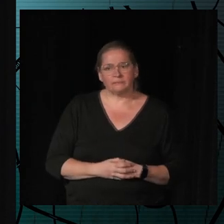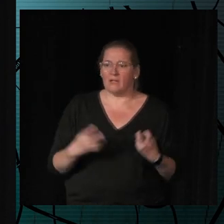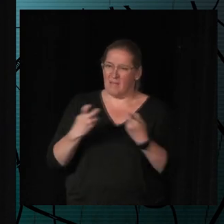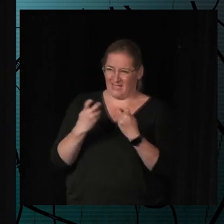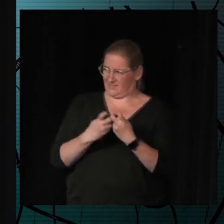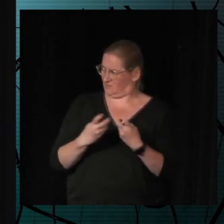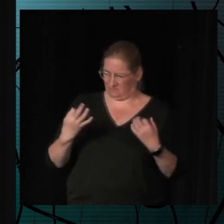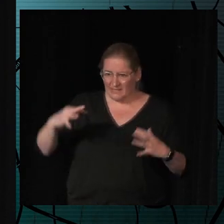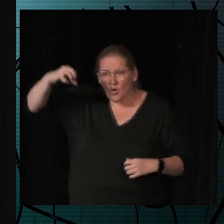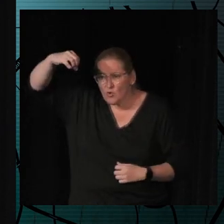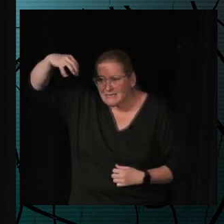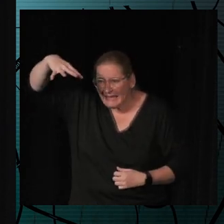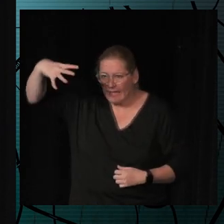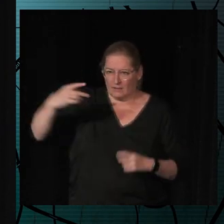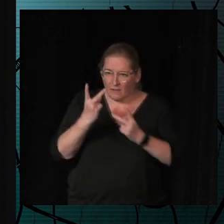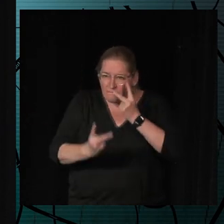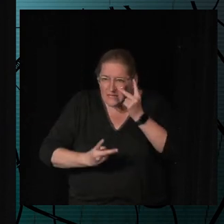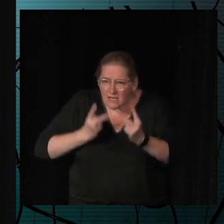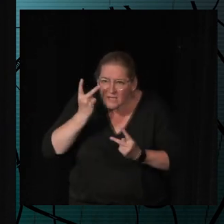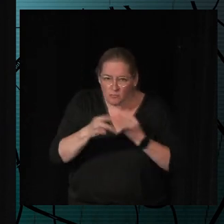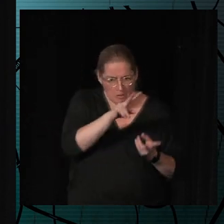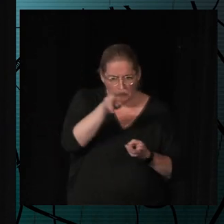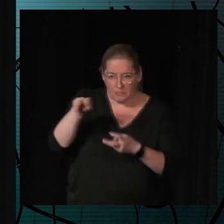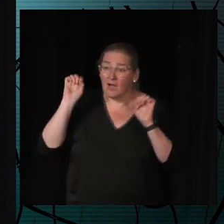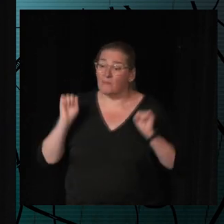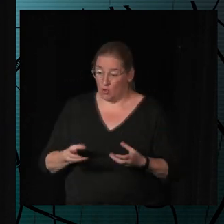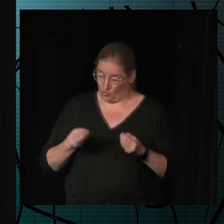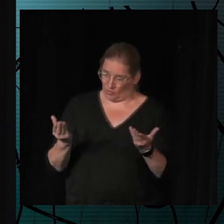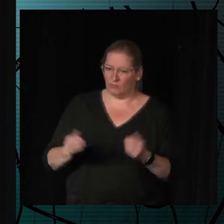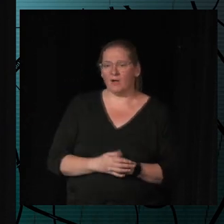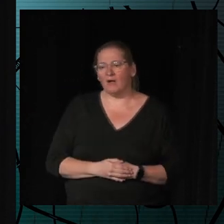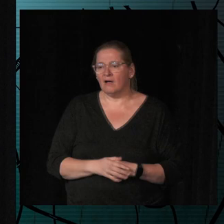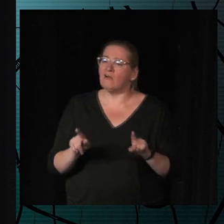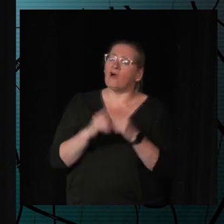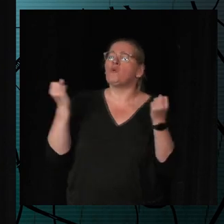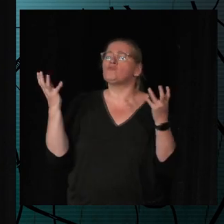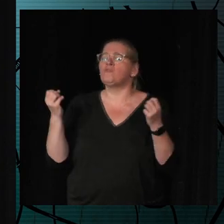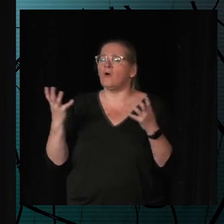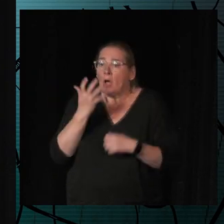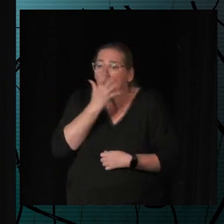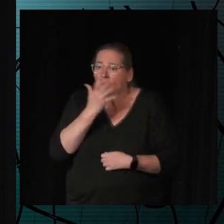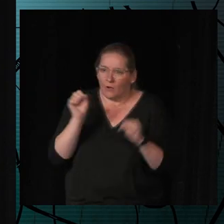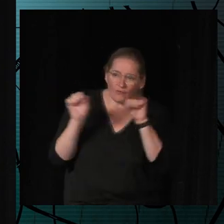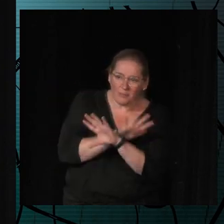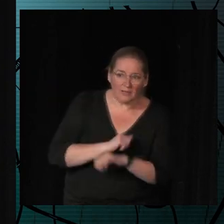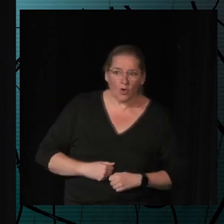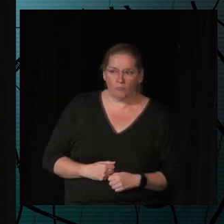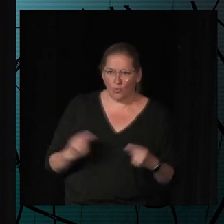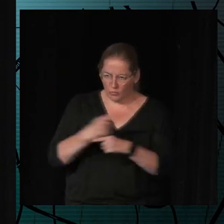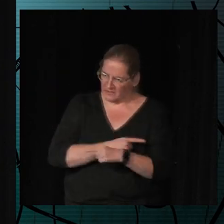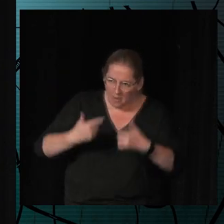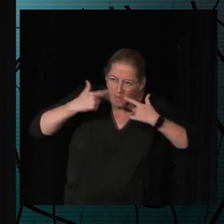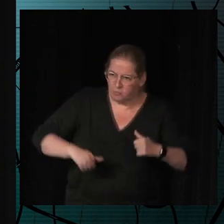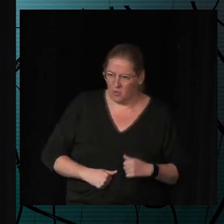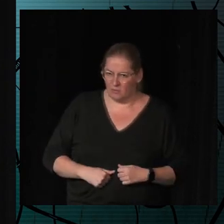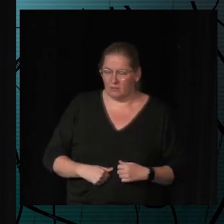lumineux très très très très visuel je pense qu'il est là aussi pour montrer l'horreur dans ce cas-là de plus cru et justement voir un des deux on n pas